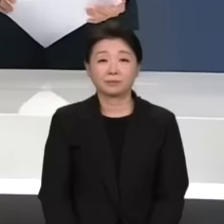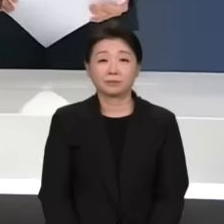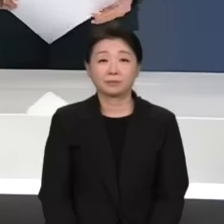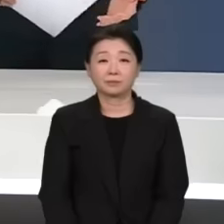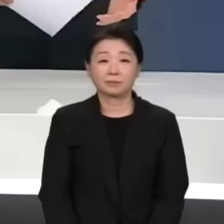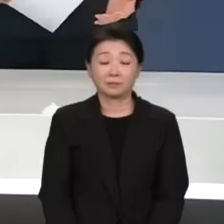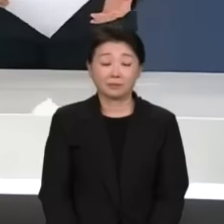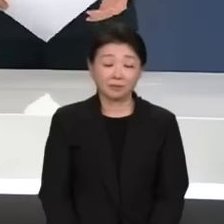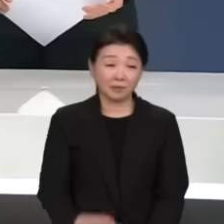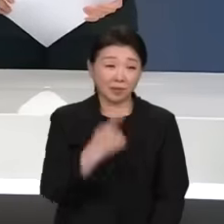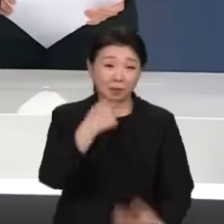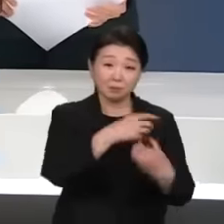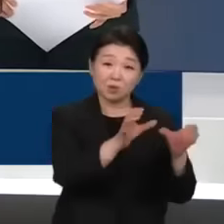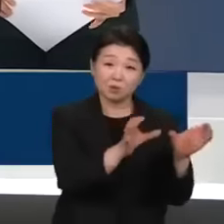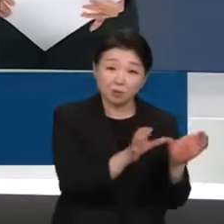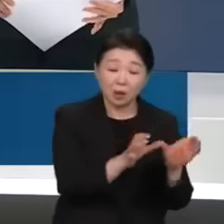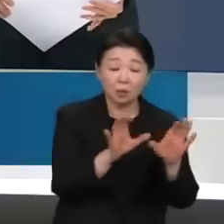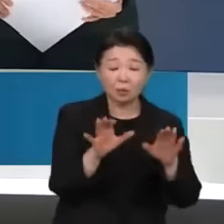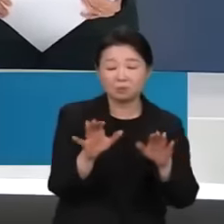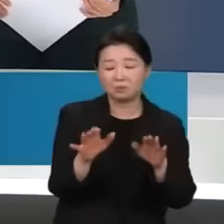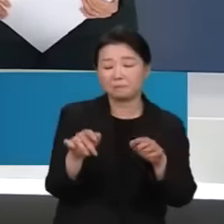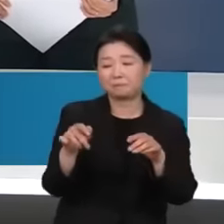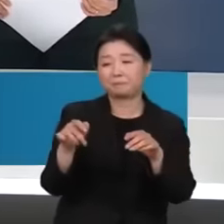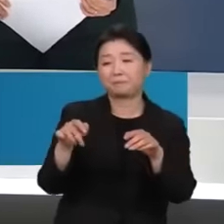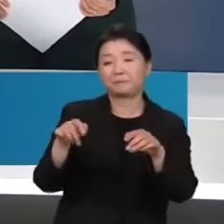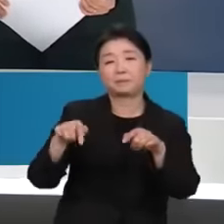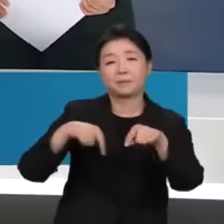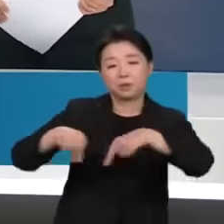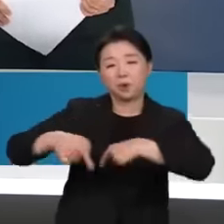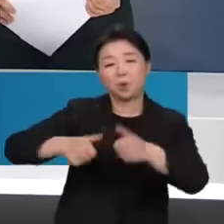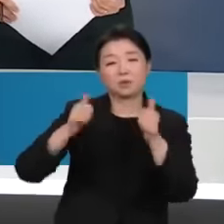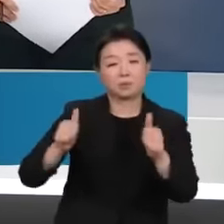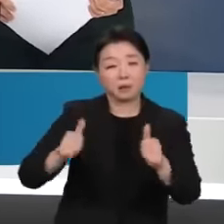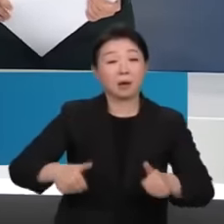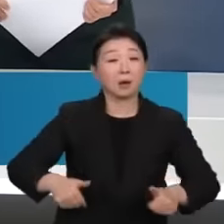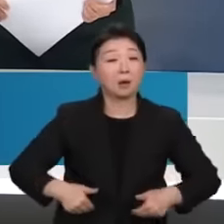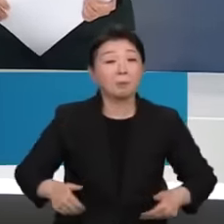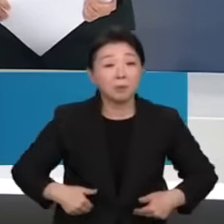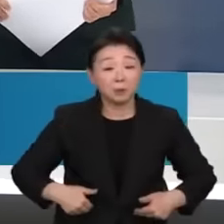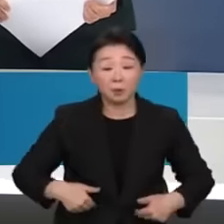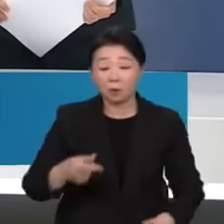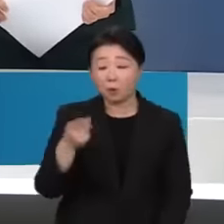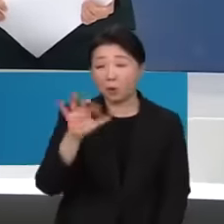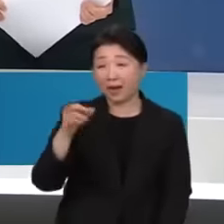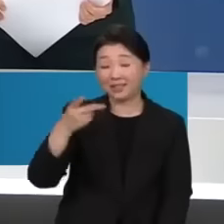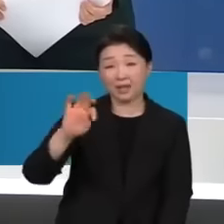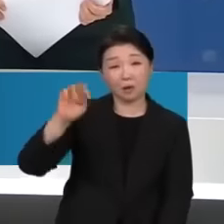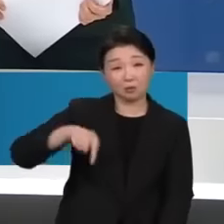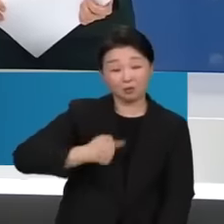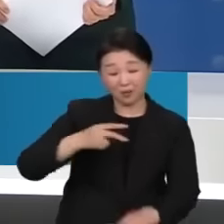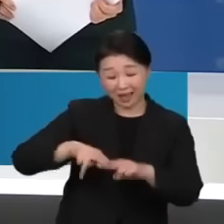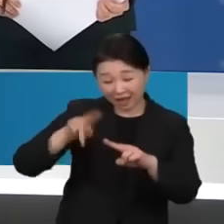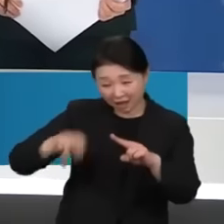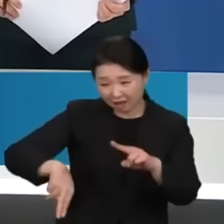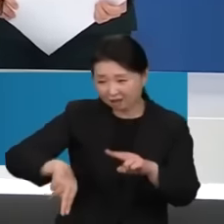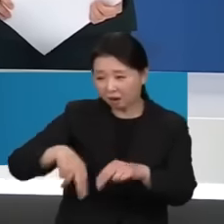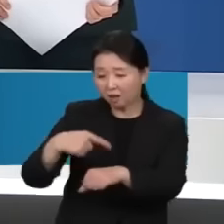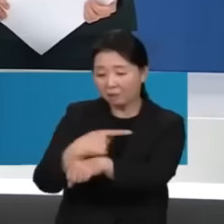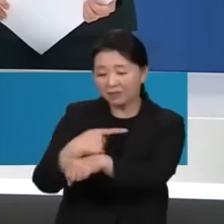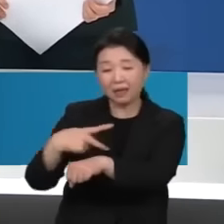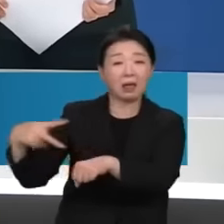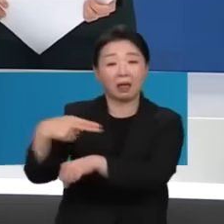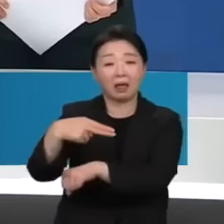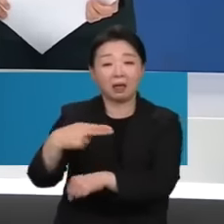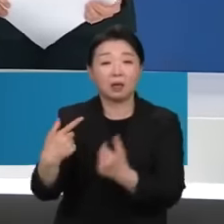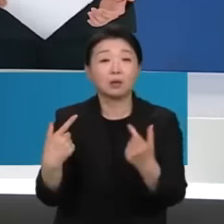그런가 하면 야권은 오늘도 정권 심판론 공세를 이어갔습니다. 황상무 수석 사퇴는 꼬리 자르기라고 했고 이종섭